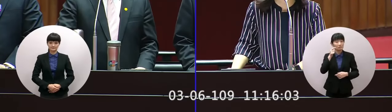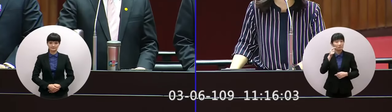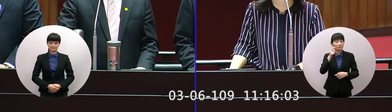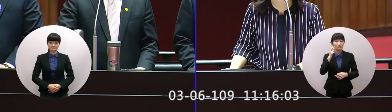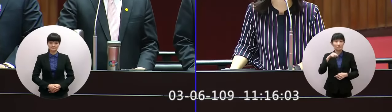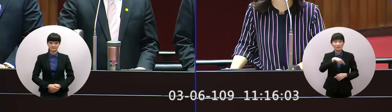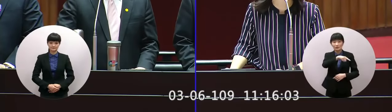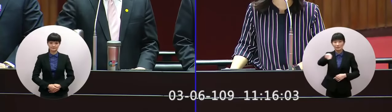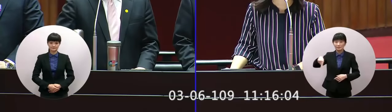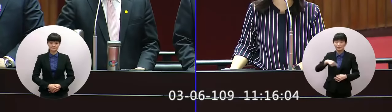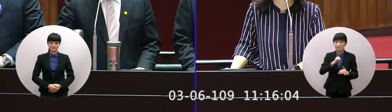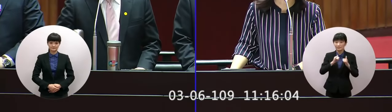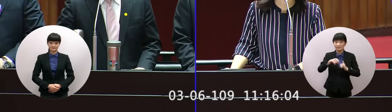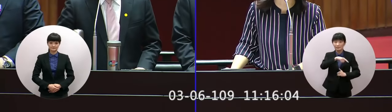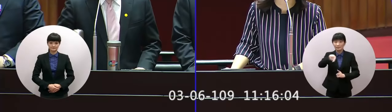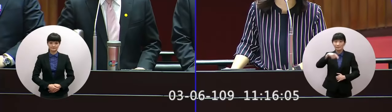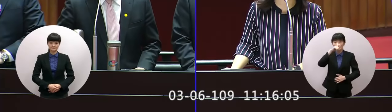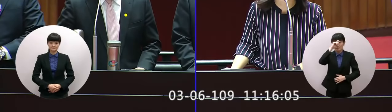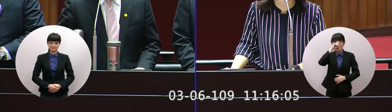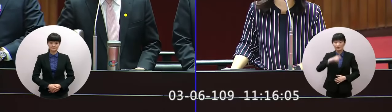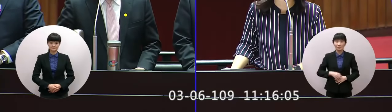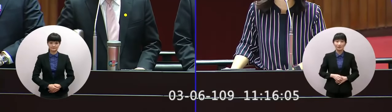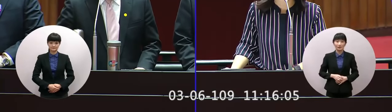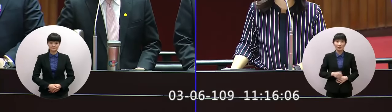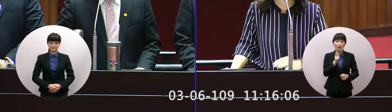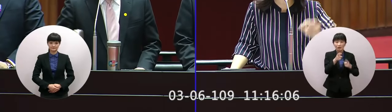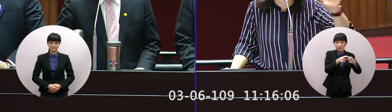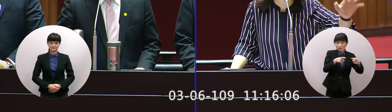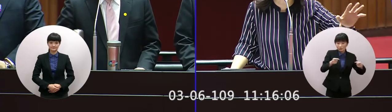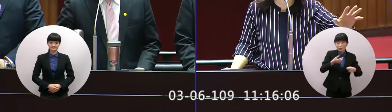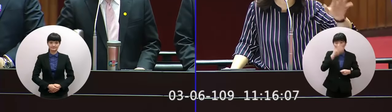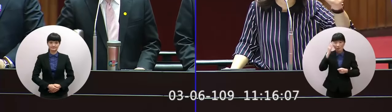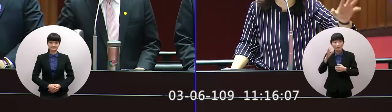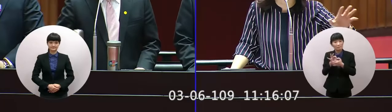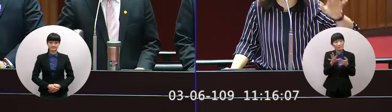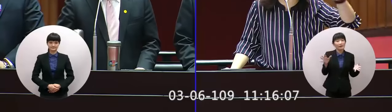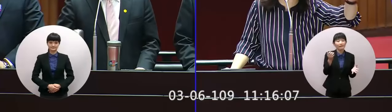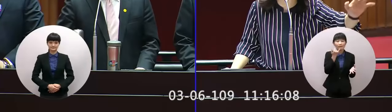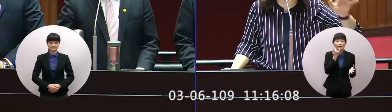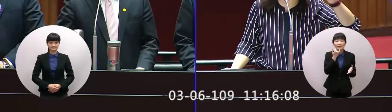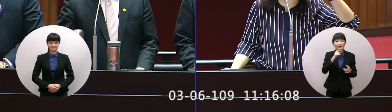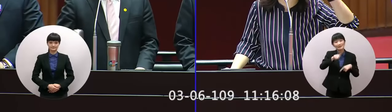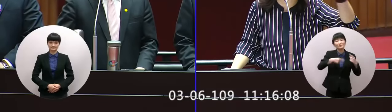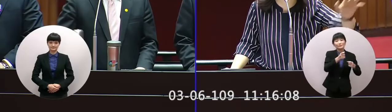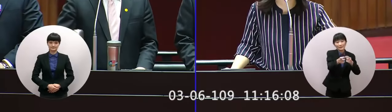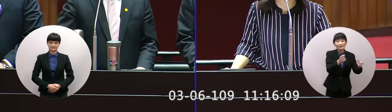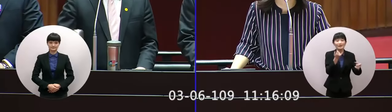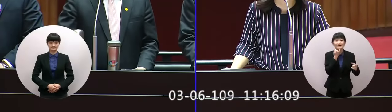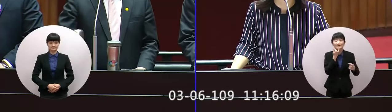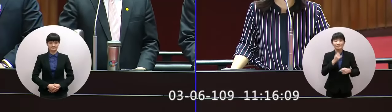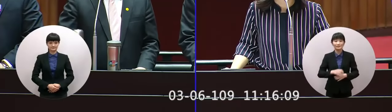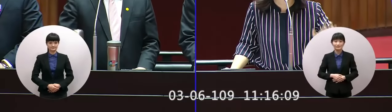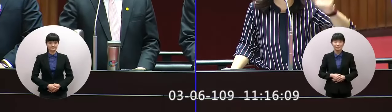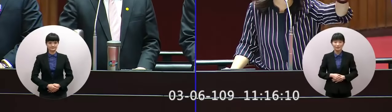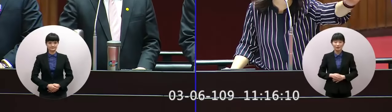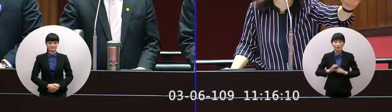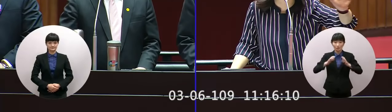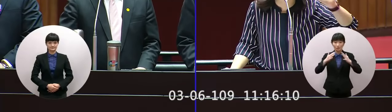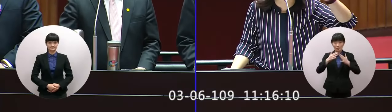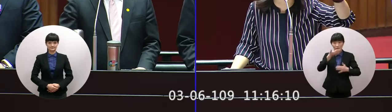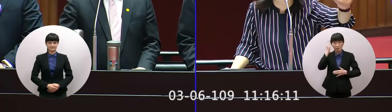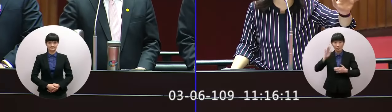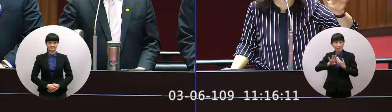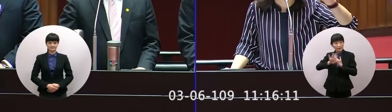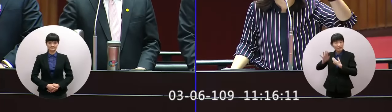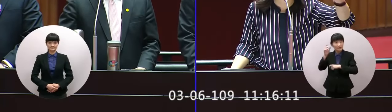但是大家都期待不要绑国旅，你对国旅可以有国旅的相对的鼓励嘛？你另外